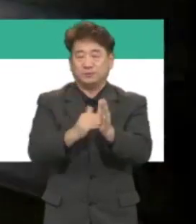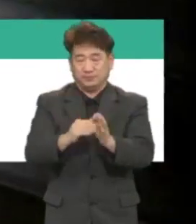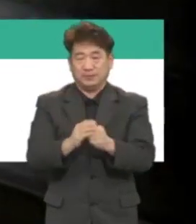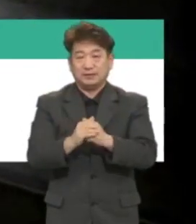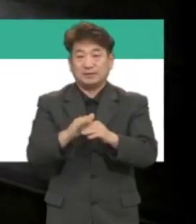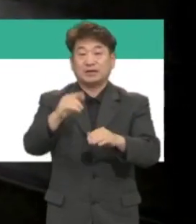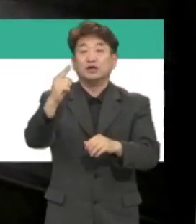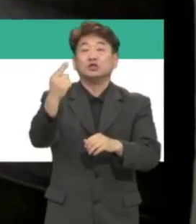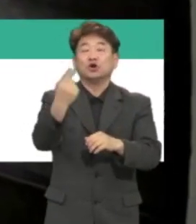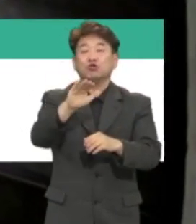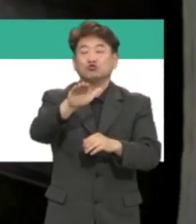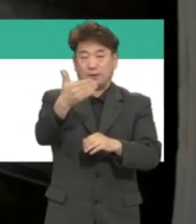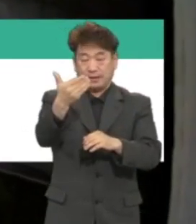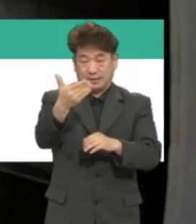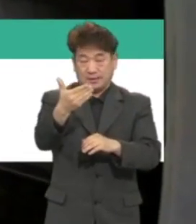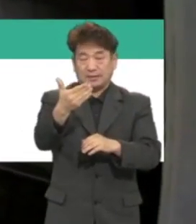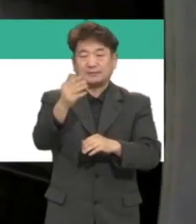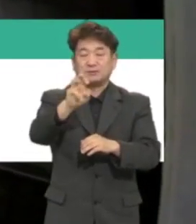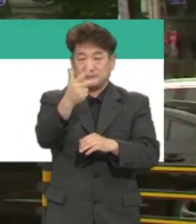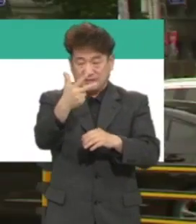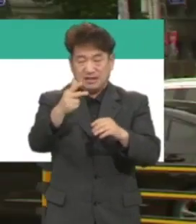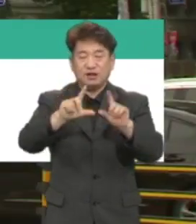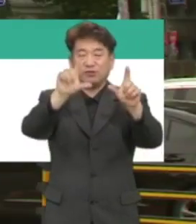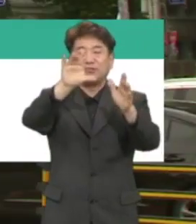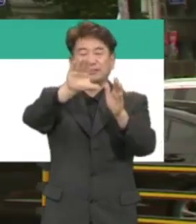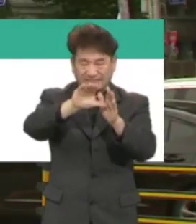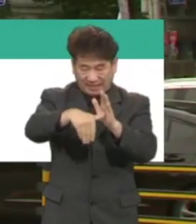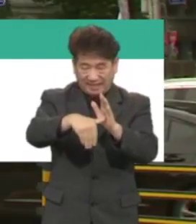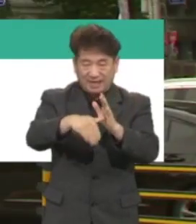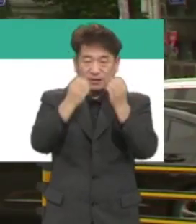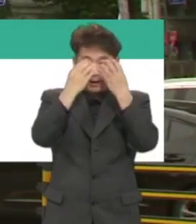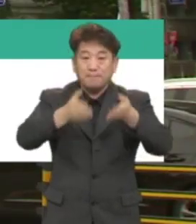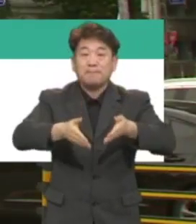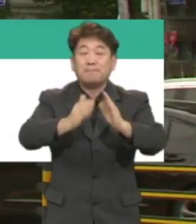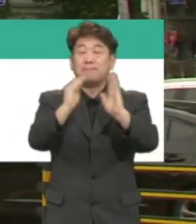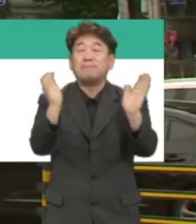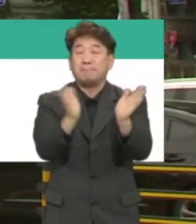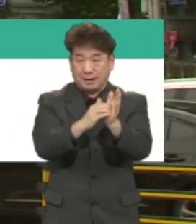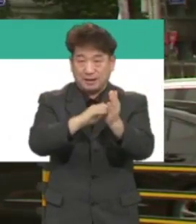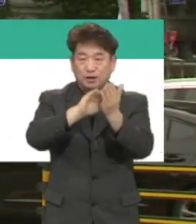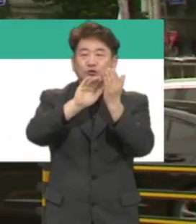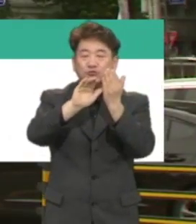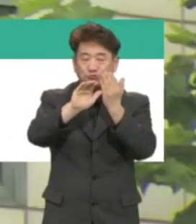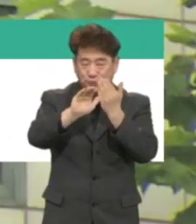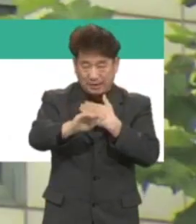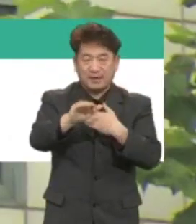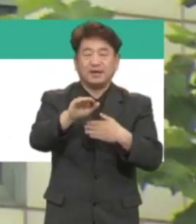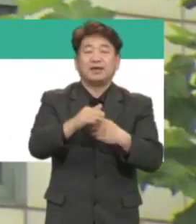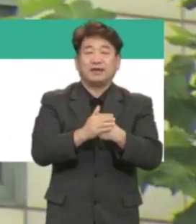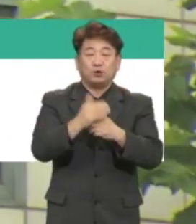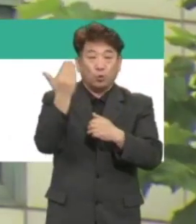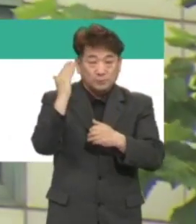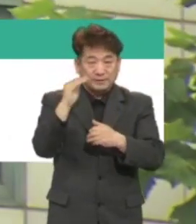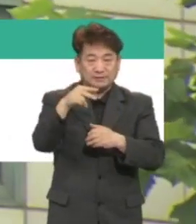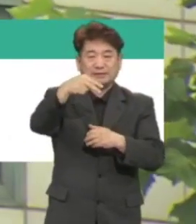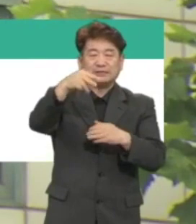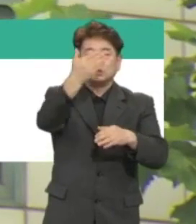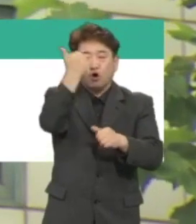근대 모더니즘 건축 양식 등 문화재적 가치가 높은 옛 대전부 청사는 대전 상공회의 와 청소년 회관으로